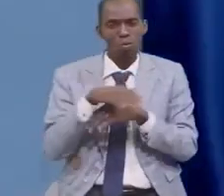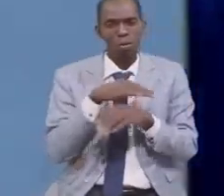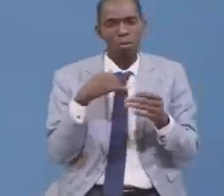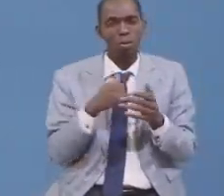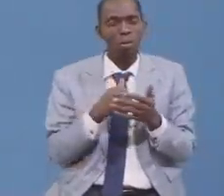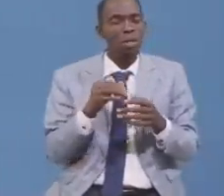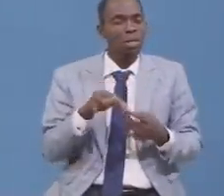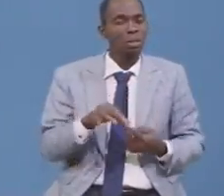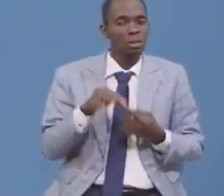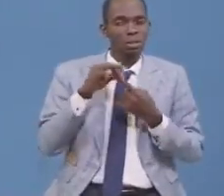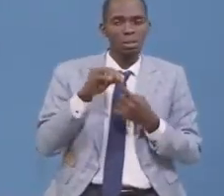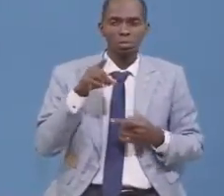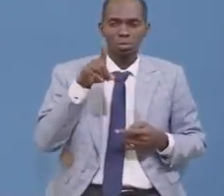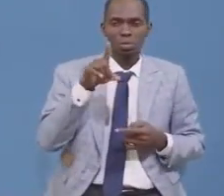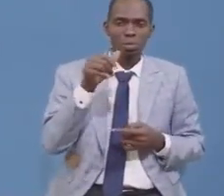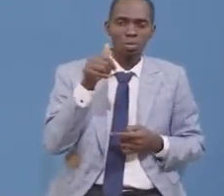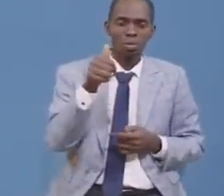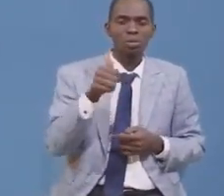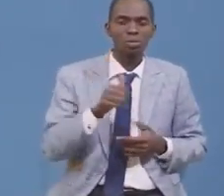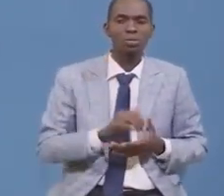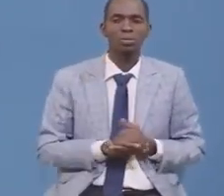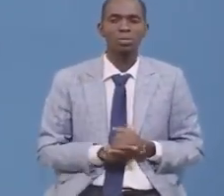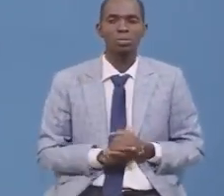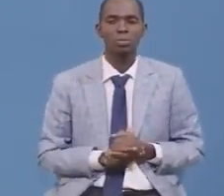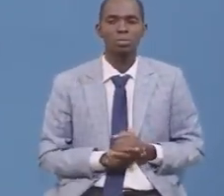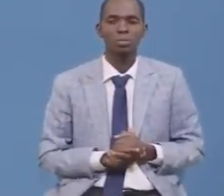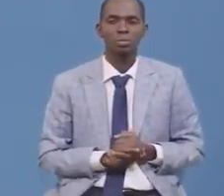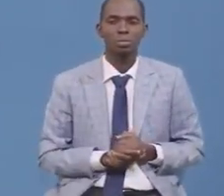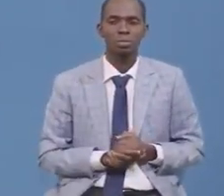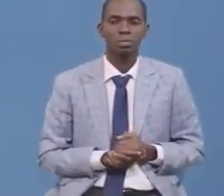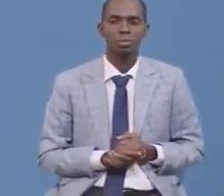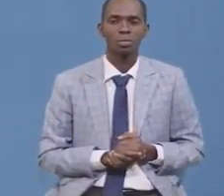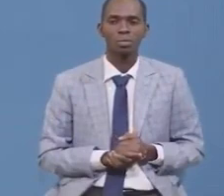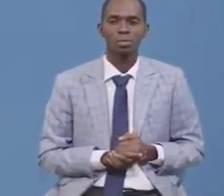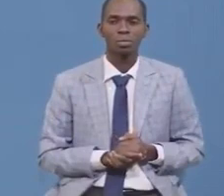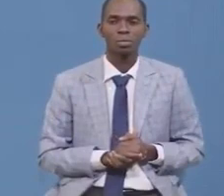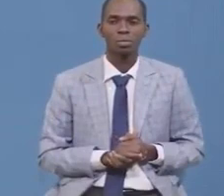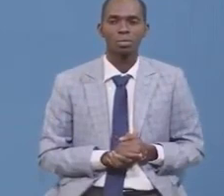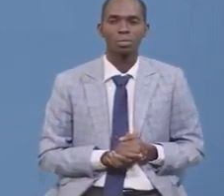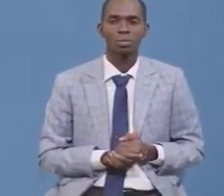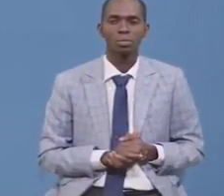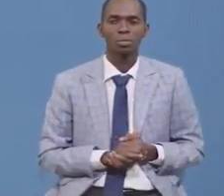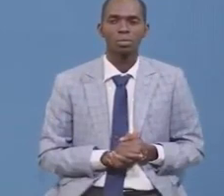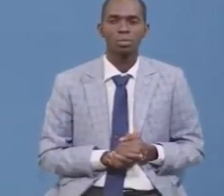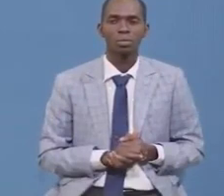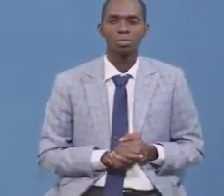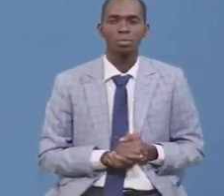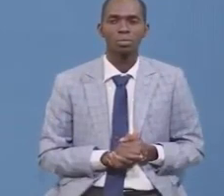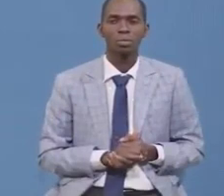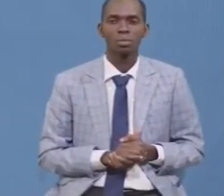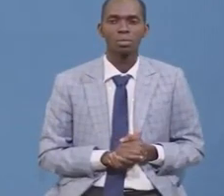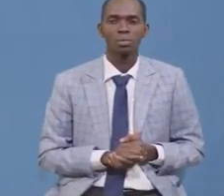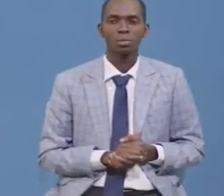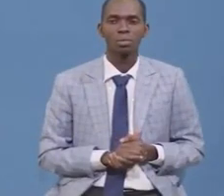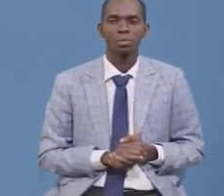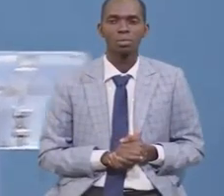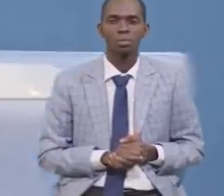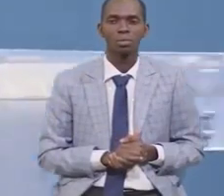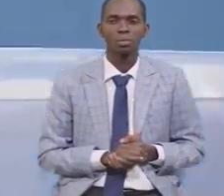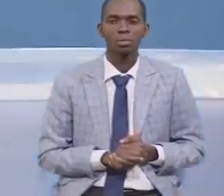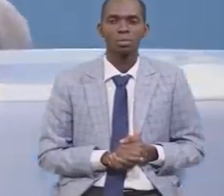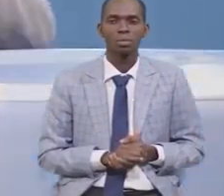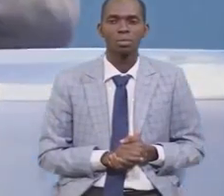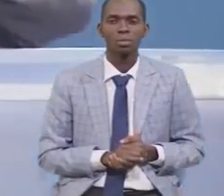by yourself. మీ నుదుట కార్చిన చెమట చేత మీరు పొందిన స్వాస్యము, సంపద, నిధులు ఇవి ఏవి కూడా ఇతరులు ఎవరు అంత